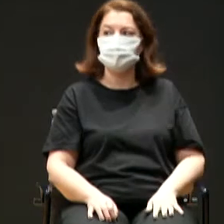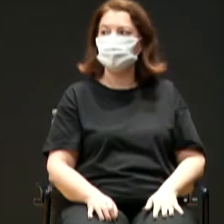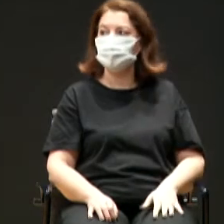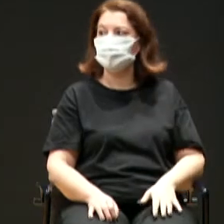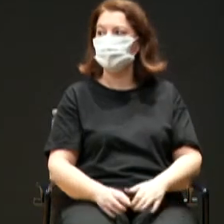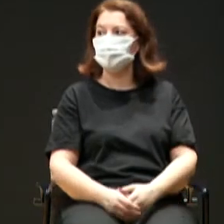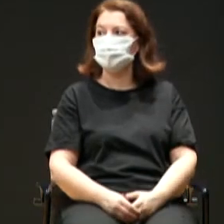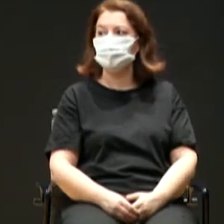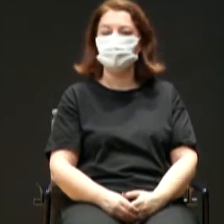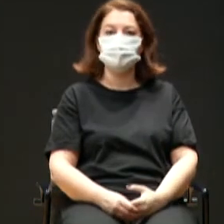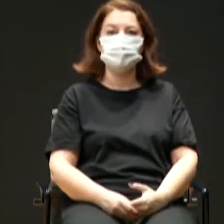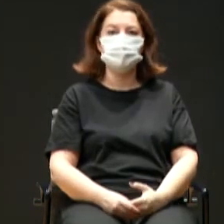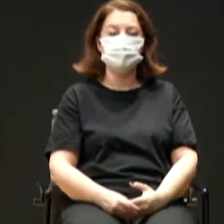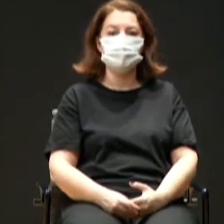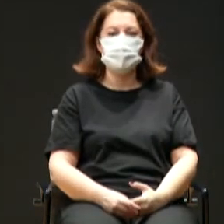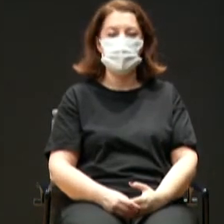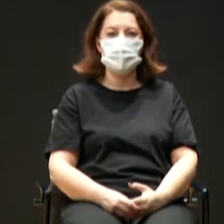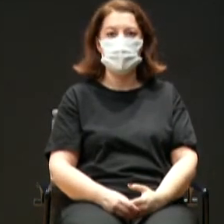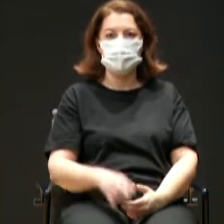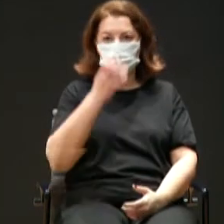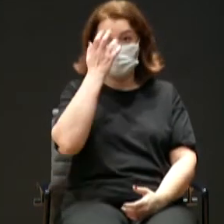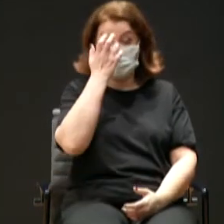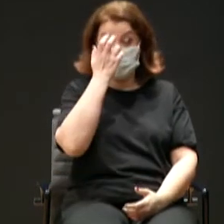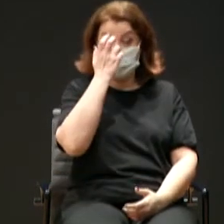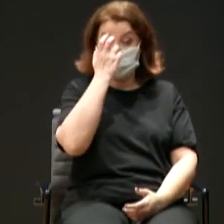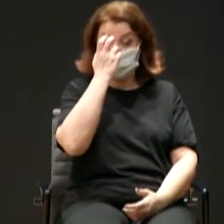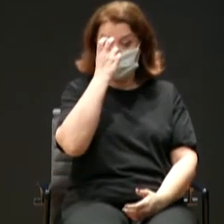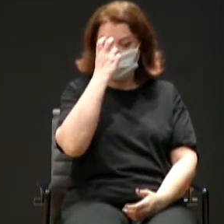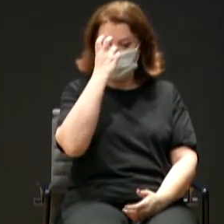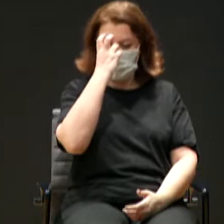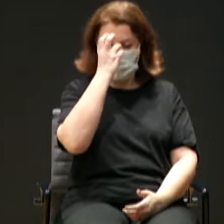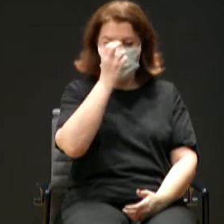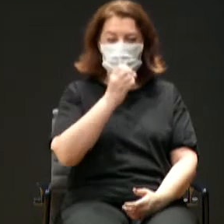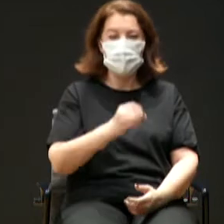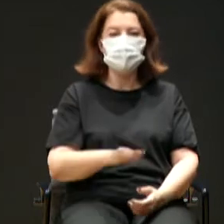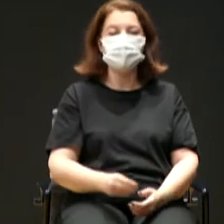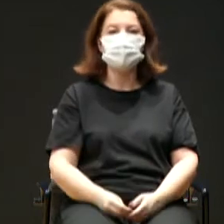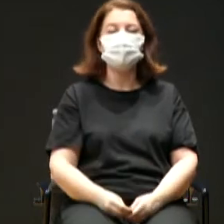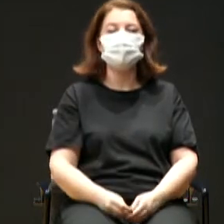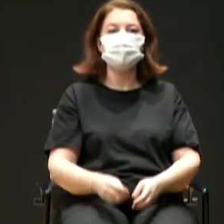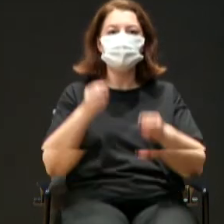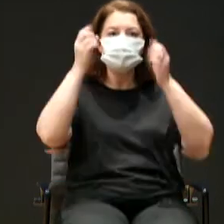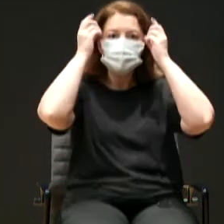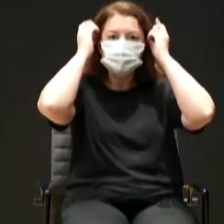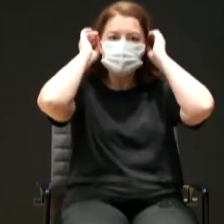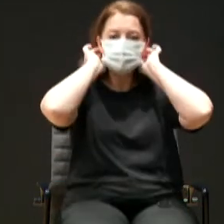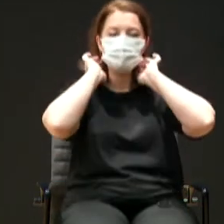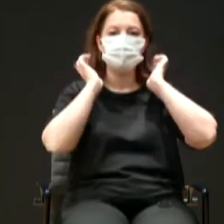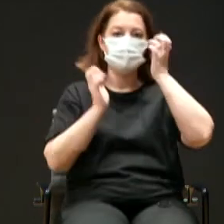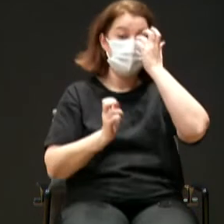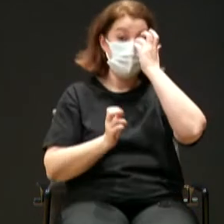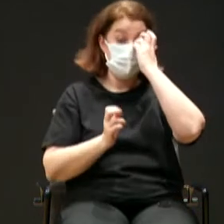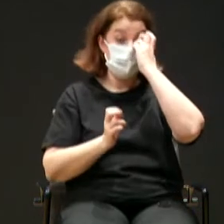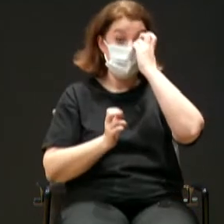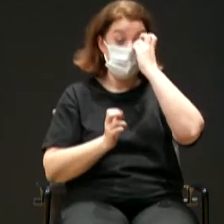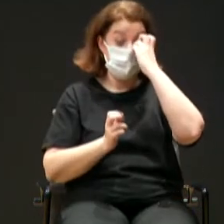Söylediklerim de... Tamam. Başkanım, devam Erkan Bey'in ödedikleri daha devam önemli galiba. Biz onu dinleyelim, ondan sonra ben devam edeyim. Tahir Bey, karşılıklı konuş, siz devam edin. Ama siz